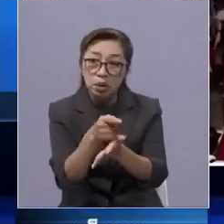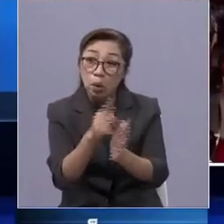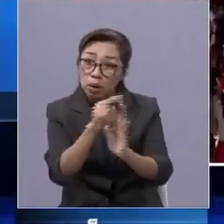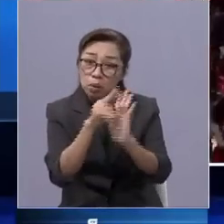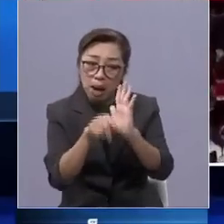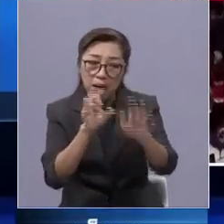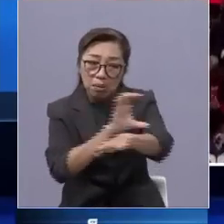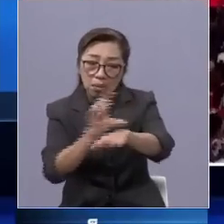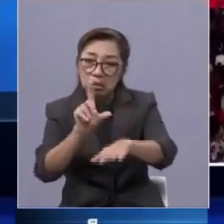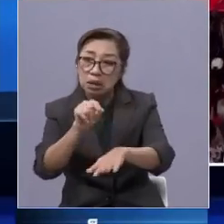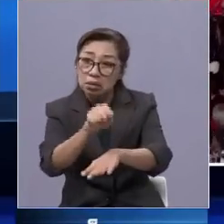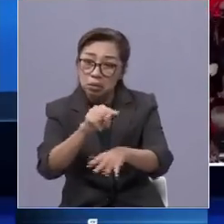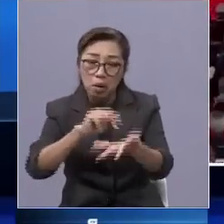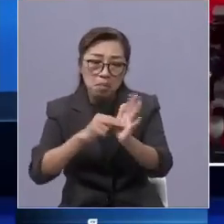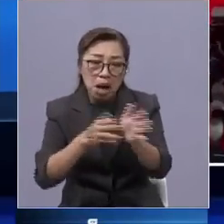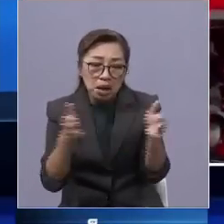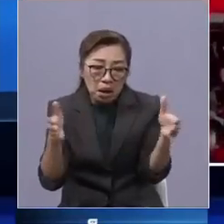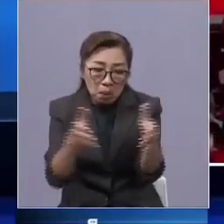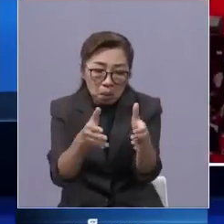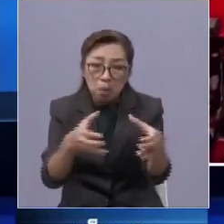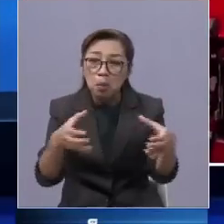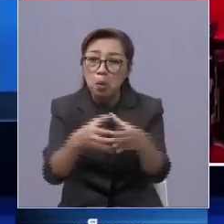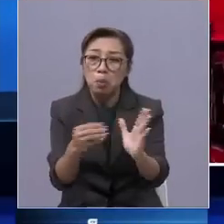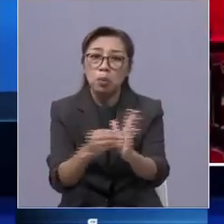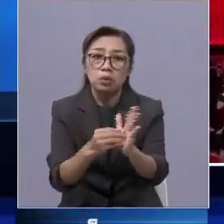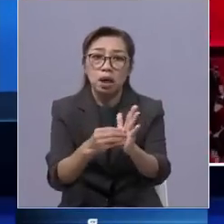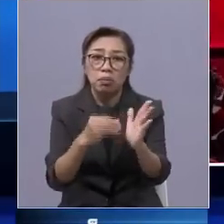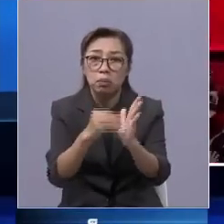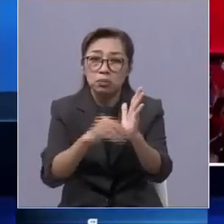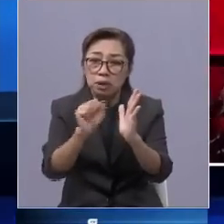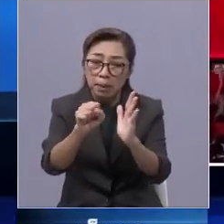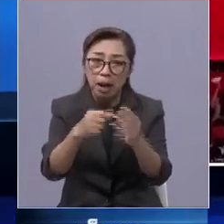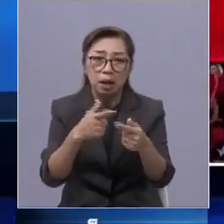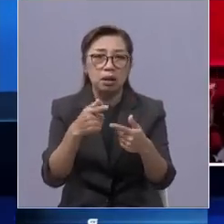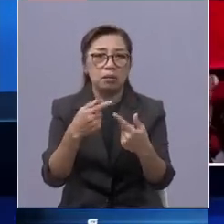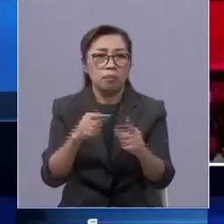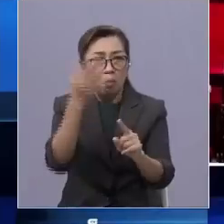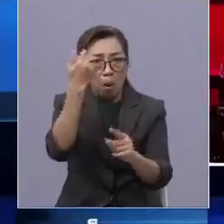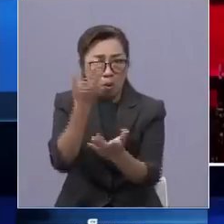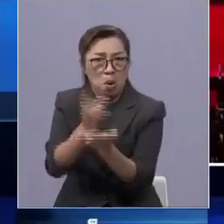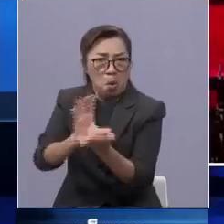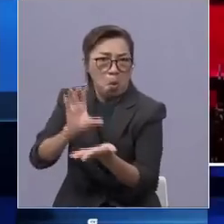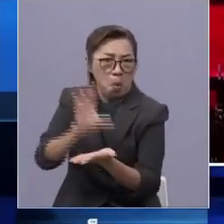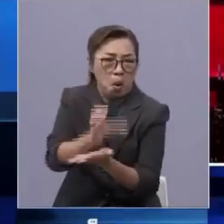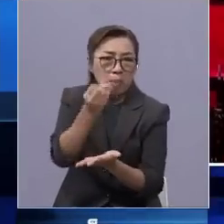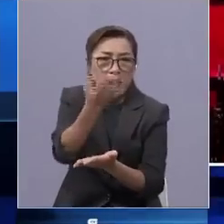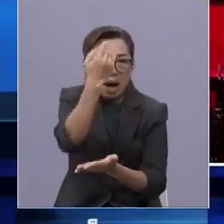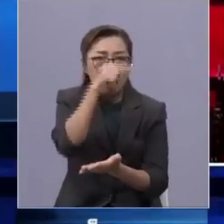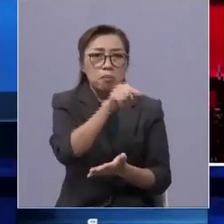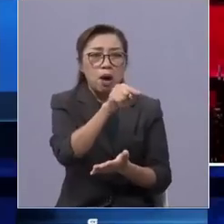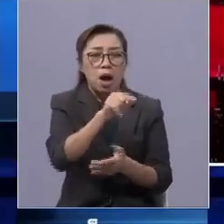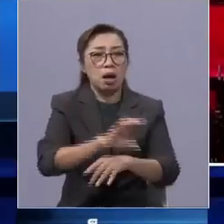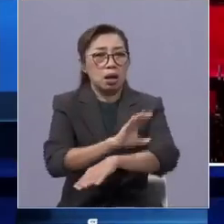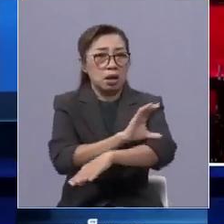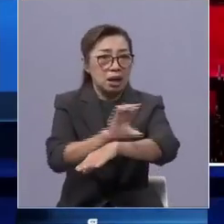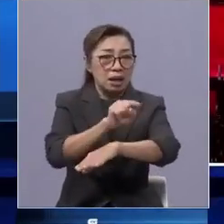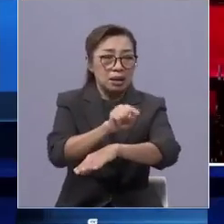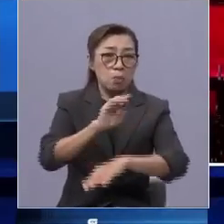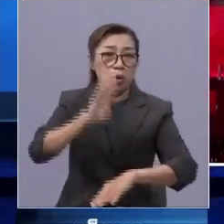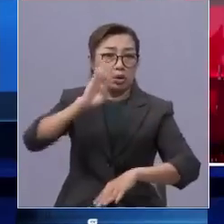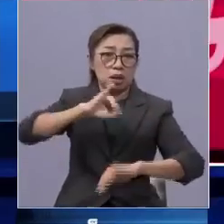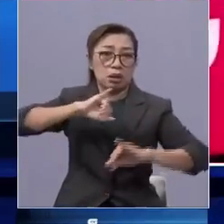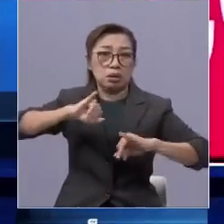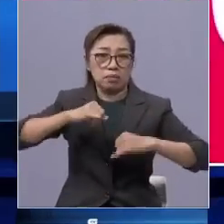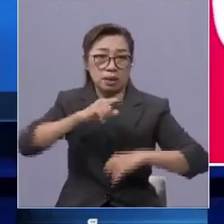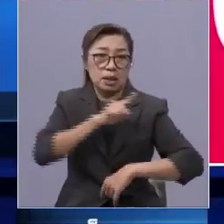แล้วงบประมาณที่จะไปใช้ในส่วนนี้เนี่ยมันก็มหาศาลนะครับเพราะว่าต้องไปใช้เงินอุดหนุนโดยเฉพาะอย่างยิ่งเอกชนที่เขาได้รับสัมปทานรถไฟฟ้าไปอ่ะ ครับ